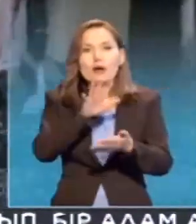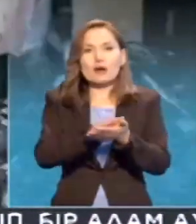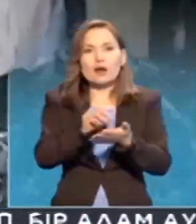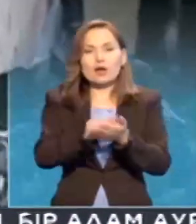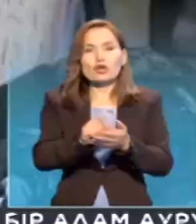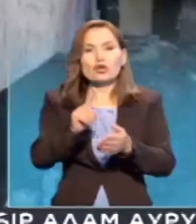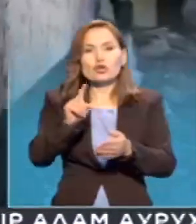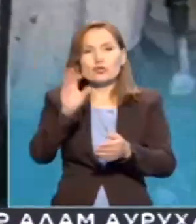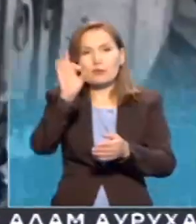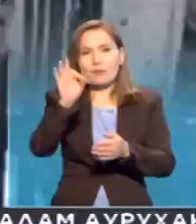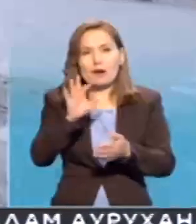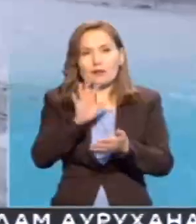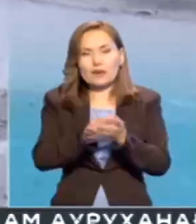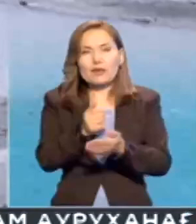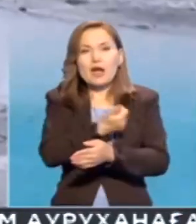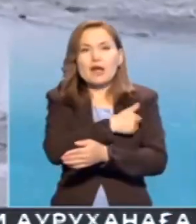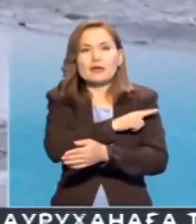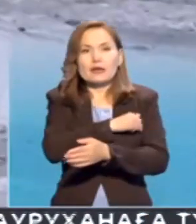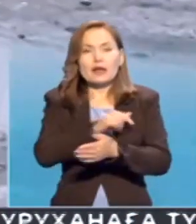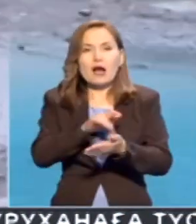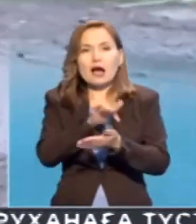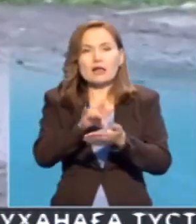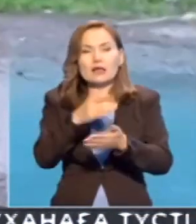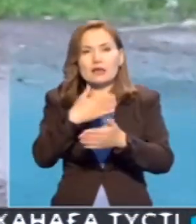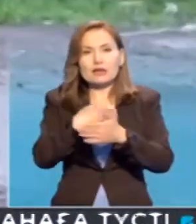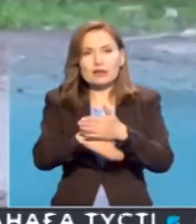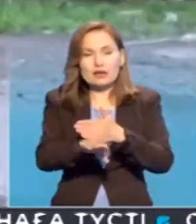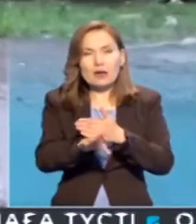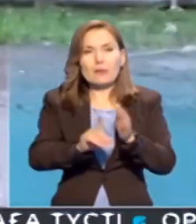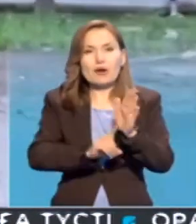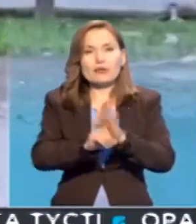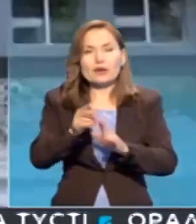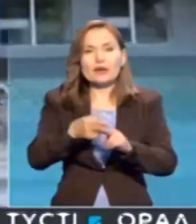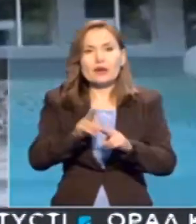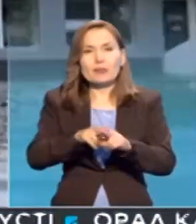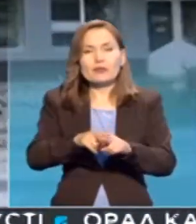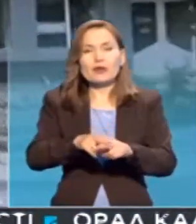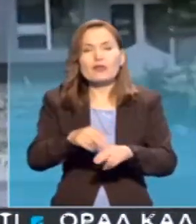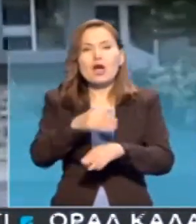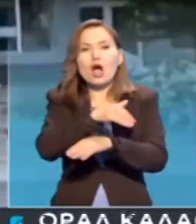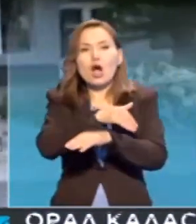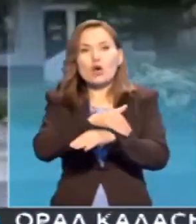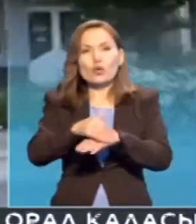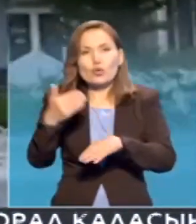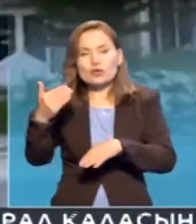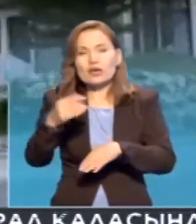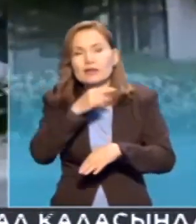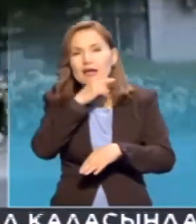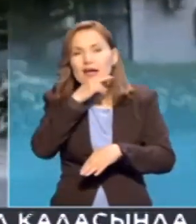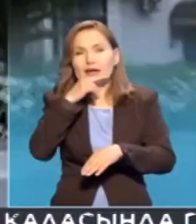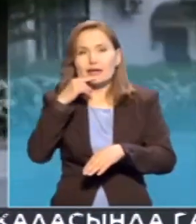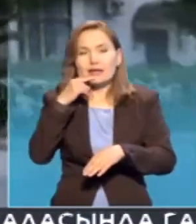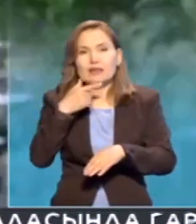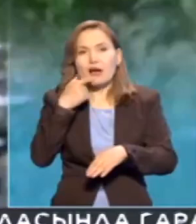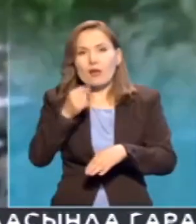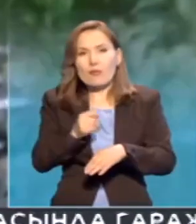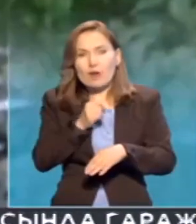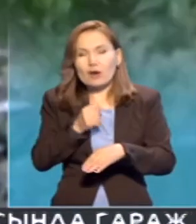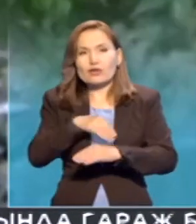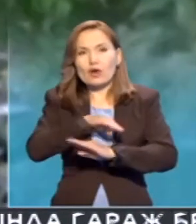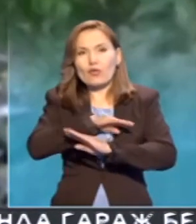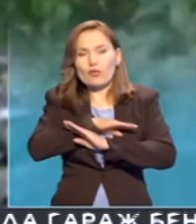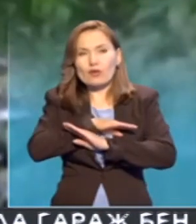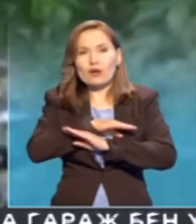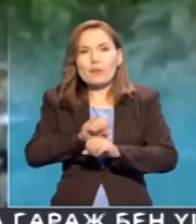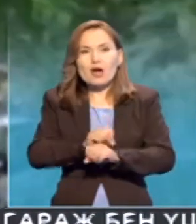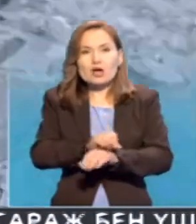100% қираған. Дәрігерлер де қаладан кетіп жатыр. Гайдайдың сөзінше, көшеде ресейлік сарбаздардың мәйіті шашылып жатқандықтан инфекция